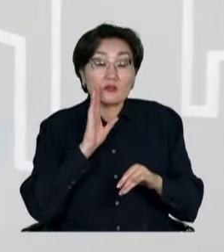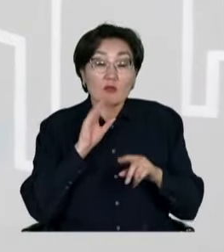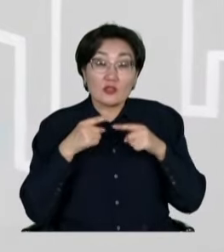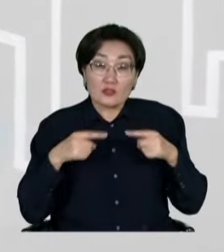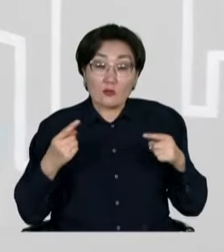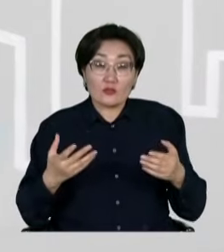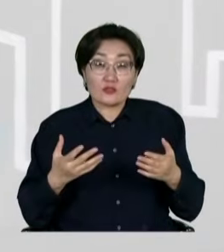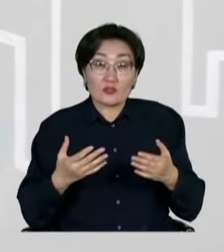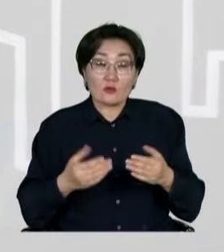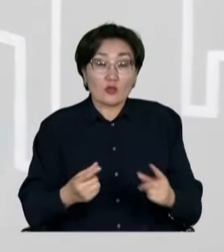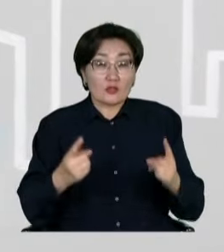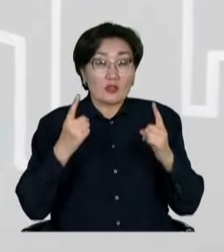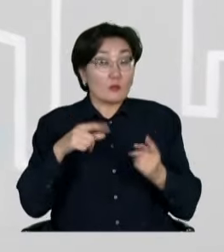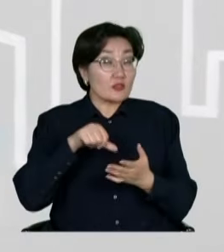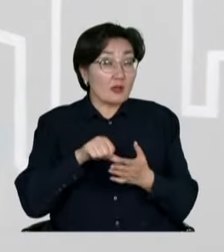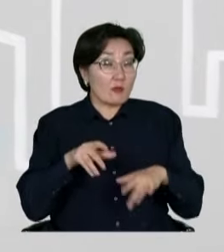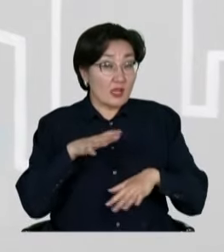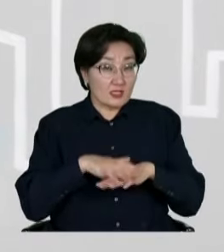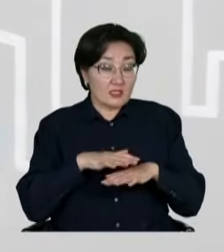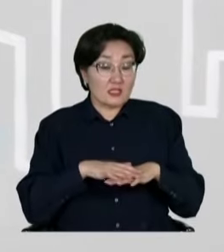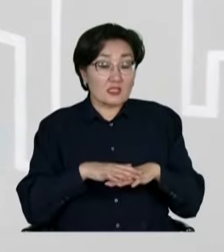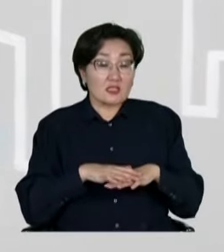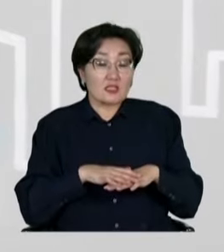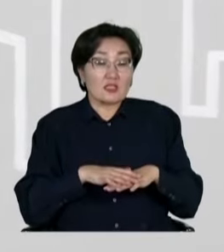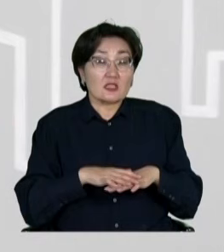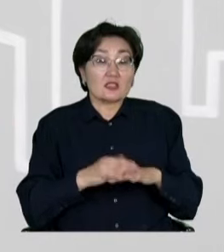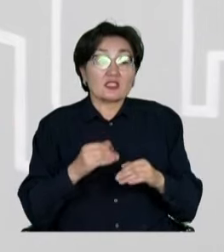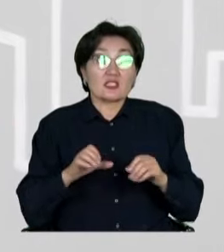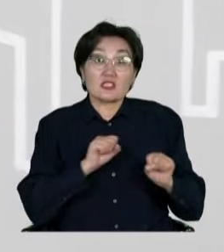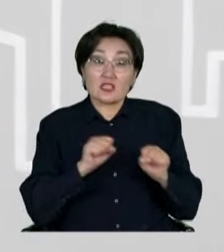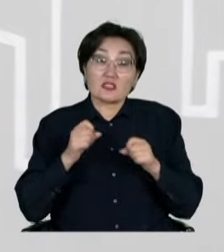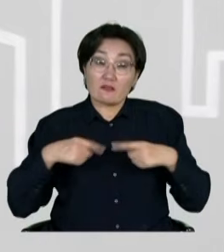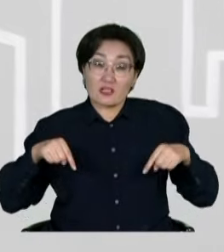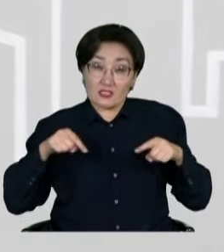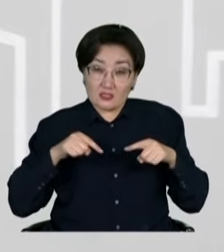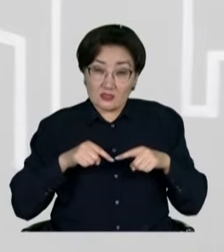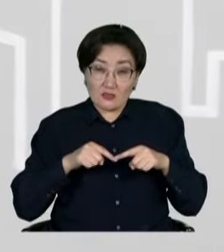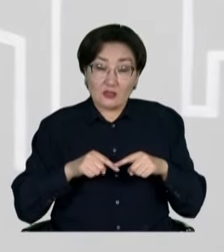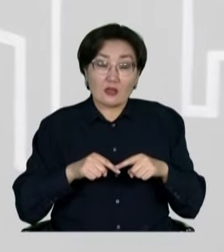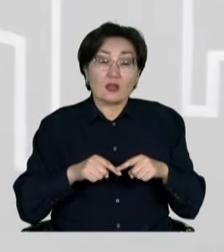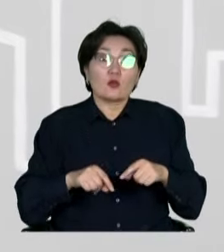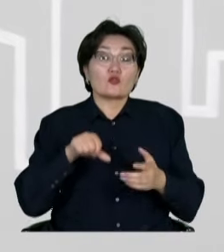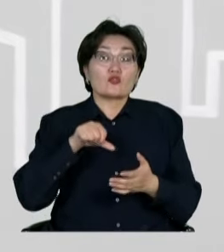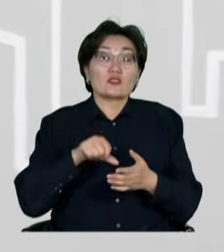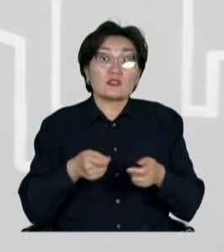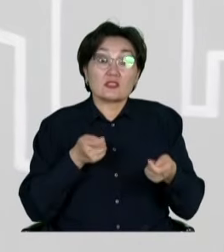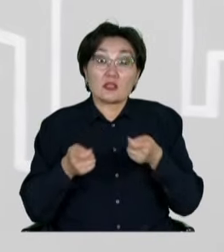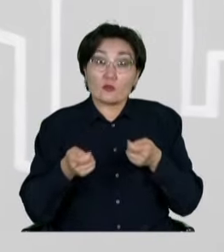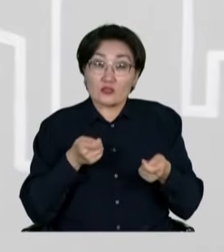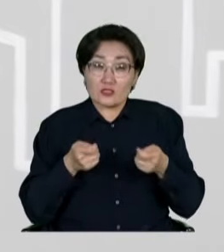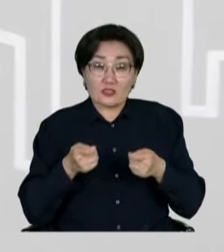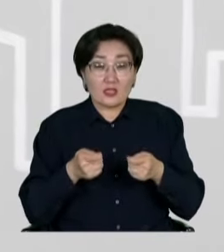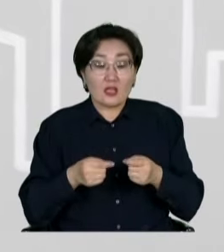Другие, получается, это вот крупные участники банка, да, рынка ценных бумаг, страховых организаций, учредителей, руководителей